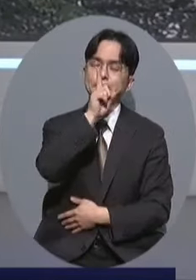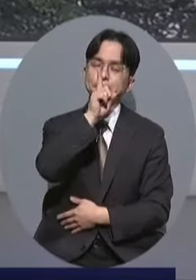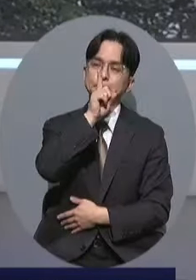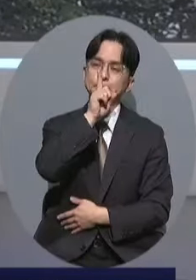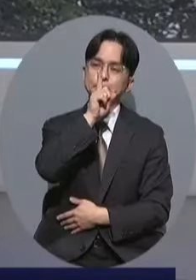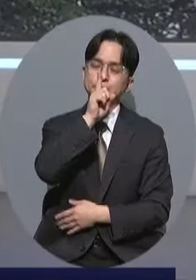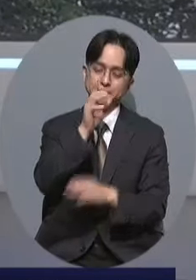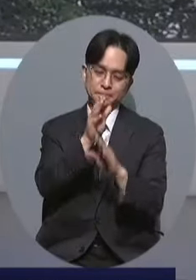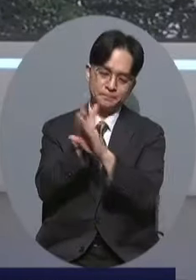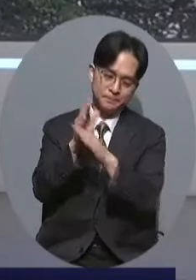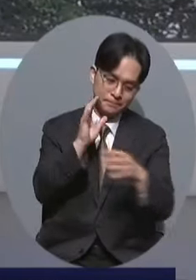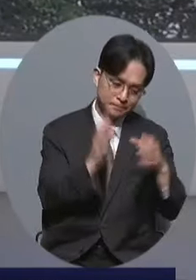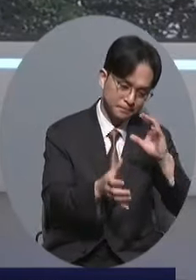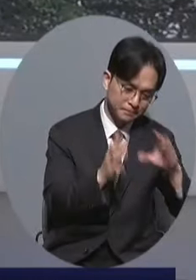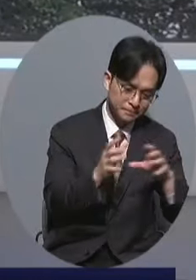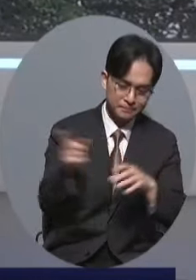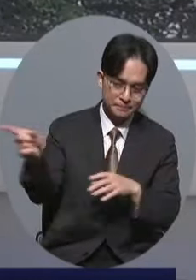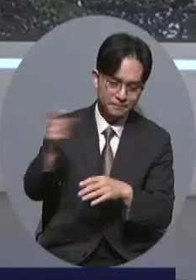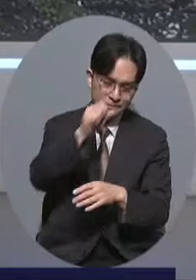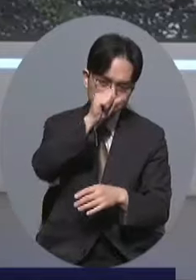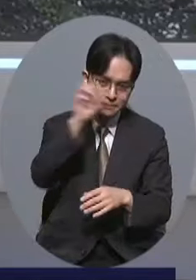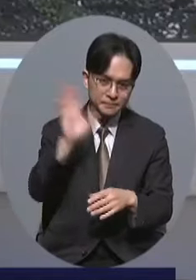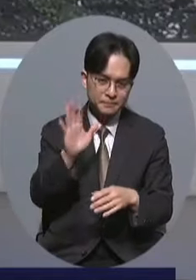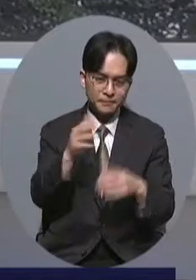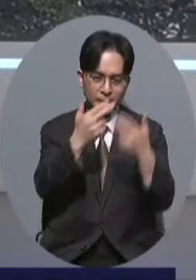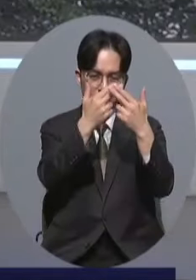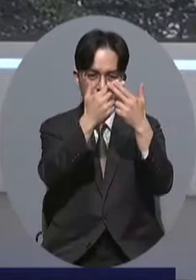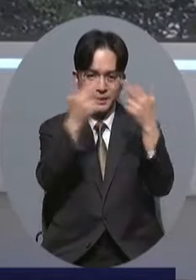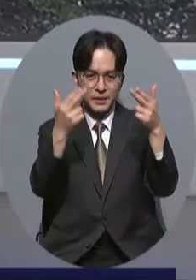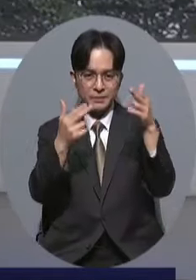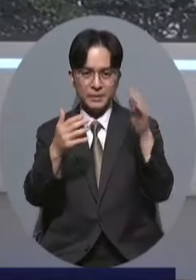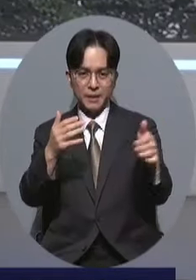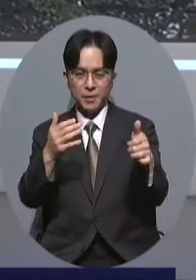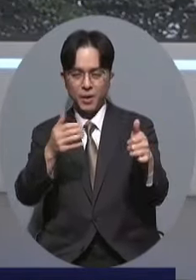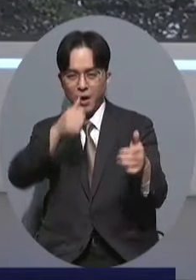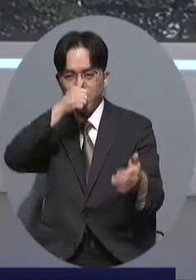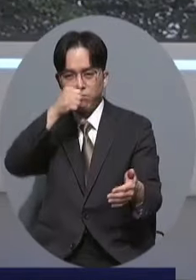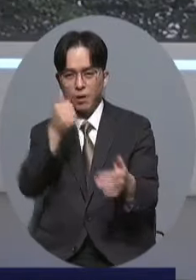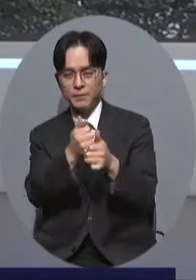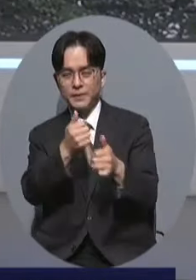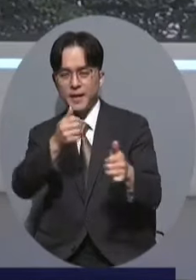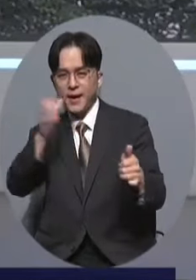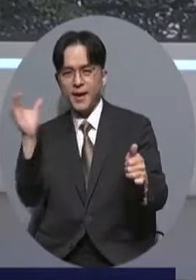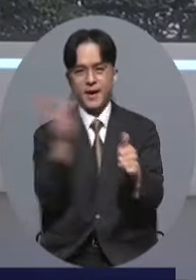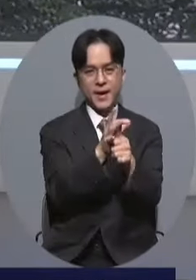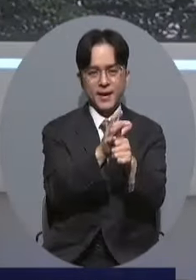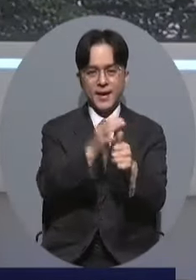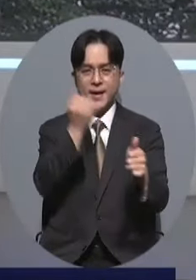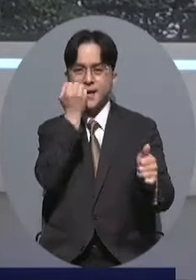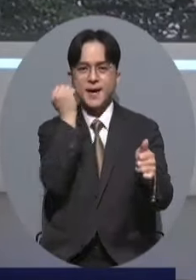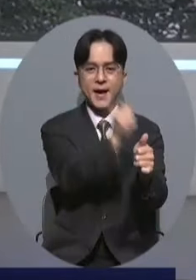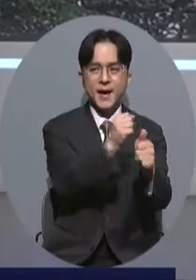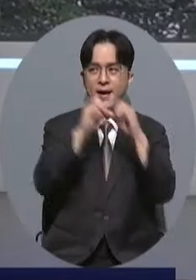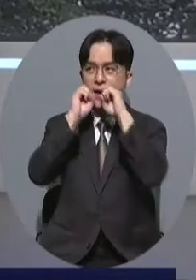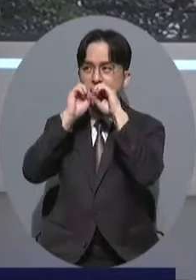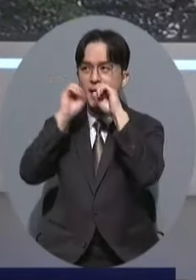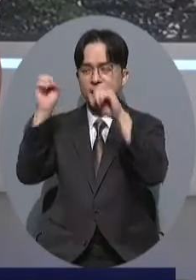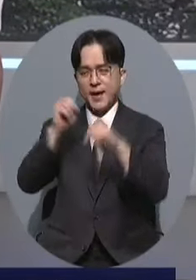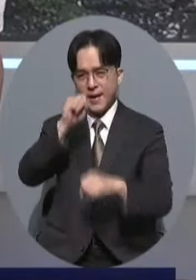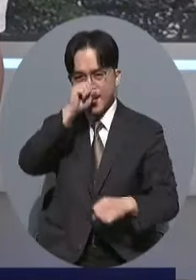하지만 야당 대표를 낙인 찍는 불순한 의도라면서 망신 주기에 다름없다는 반대 입장을 내고